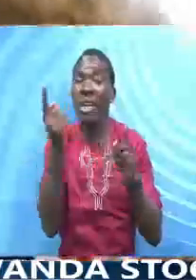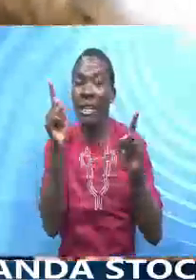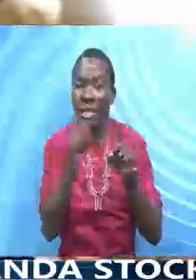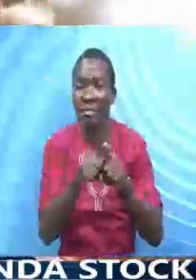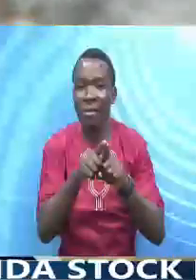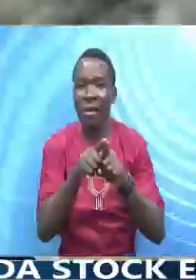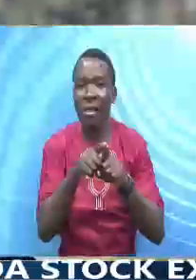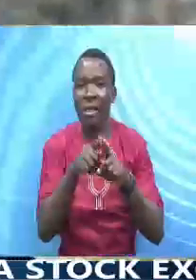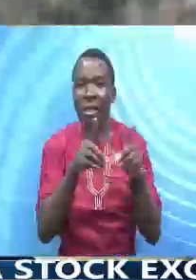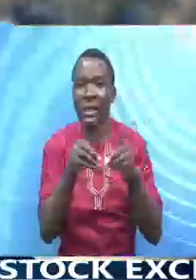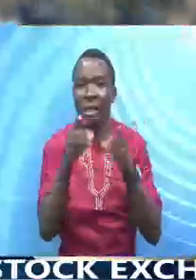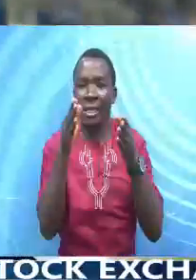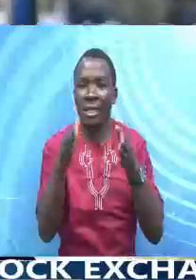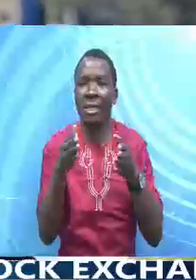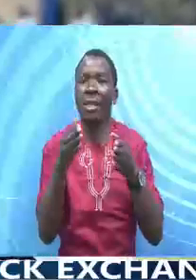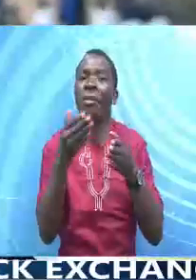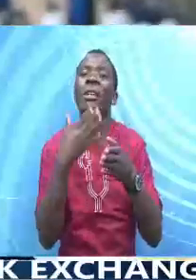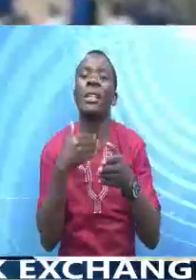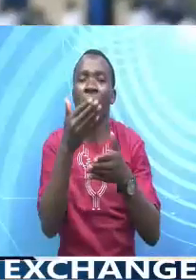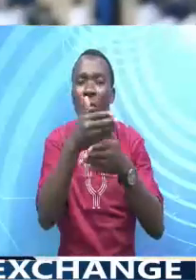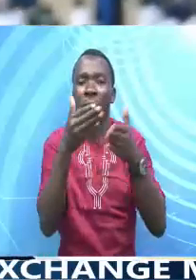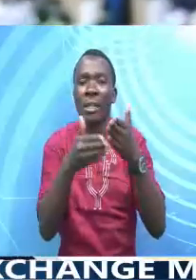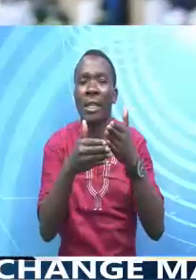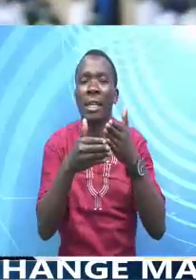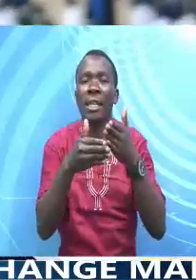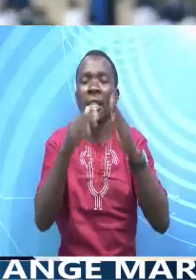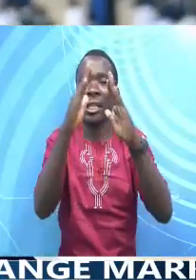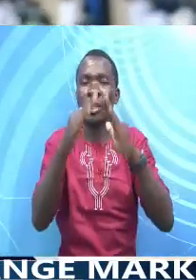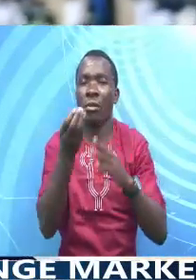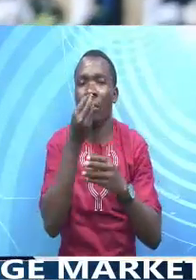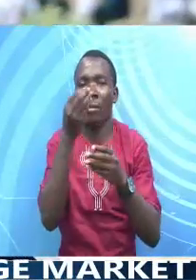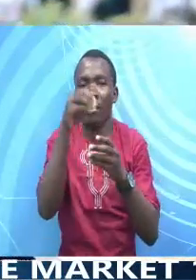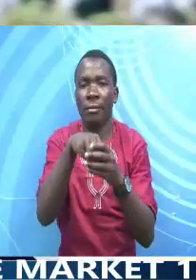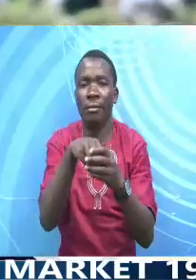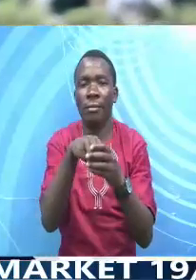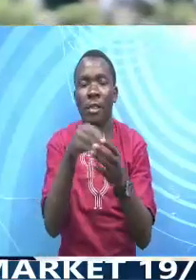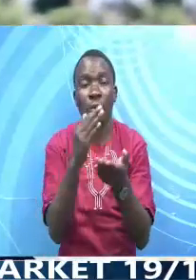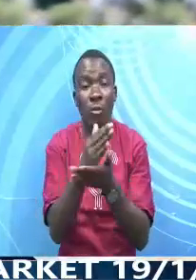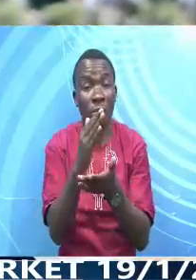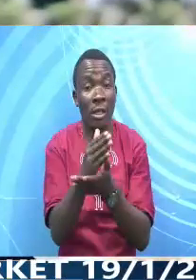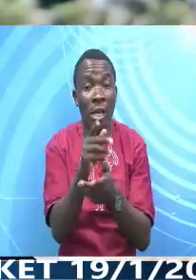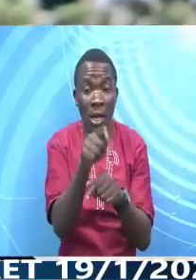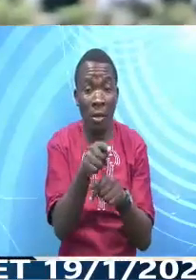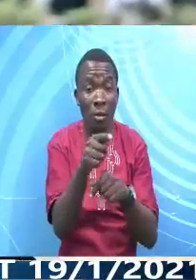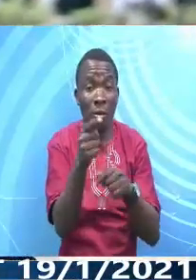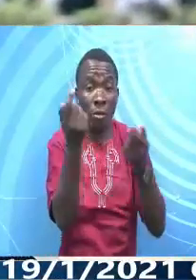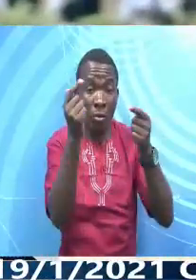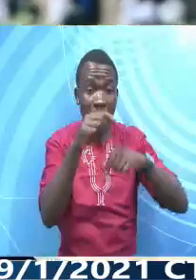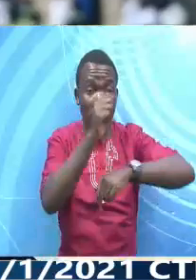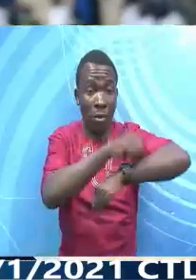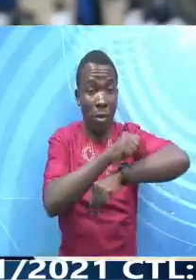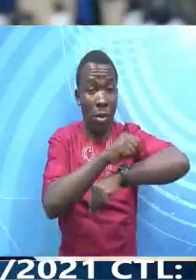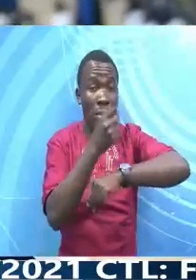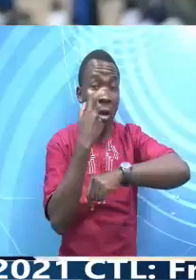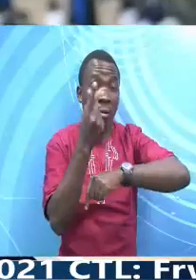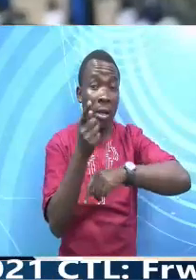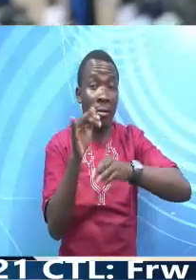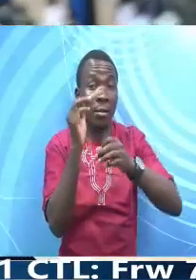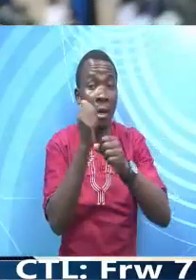babo bakira inzu y'uburiro ubu urabona nk'iki kigo cyacu ntarifite igihe turarira mu ishuri ugasanga nimba bakoze